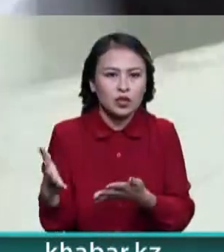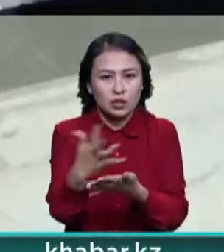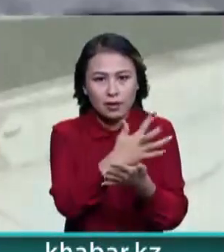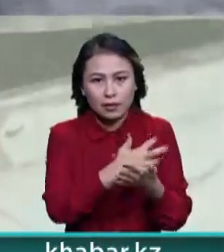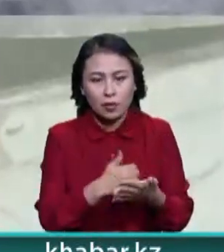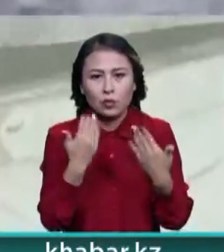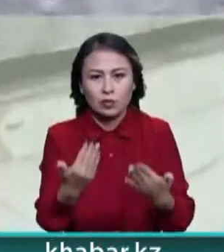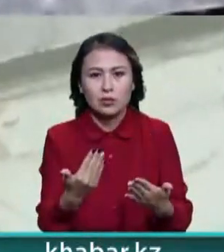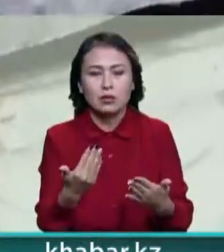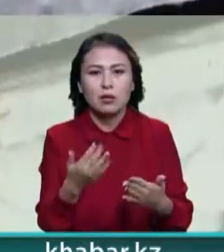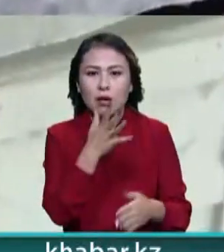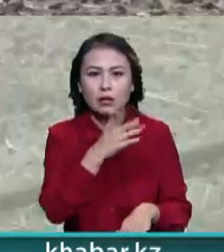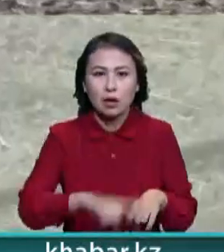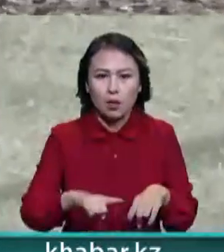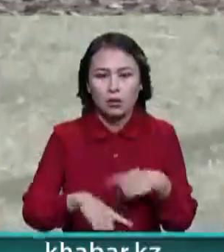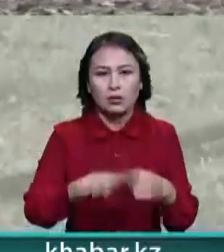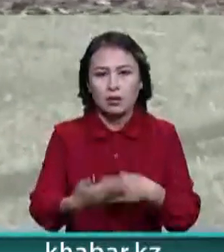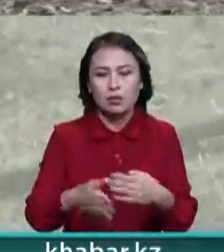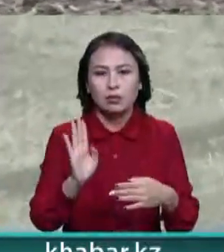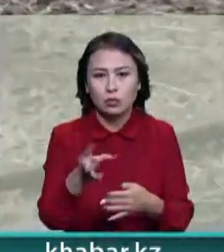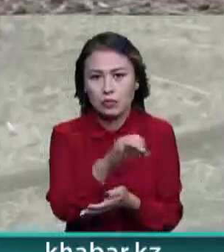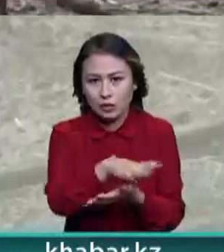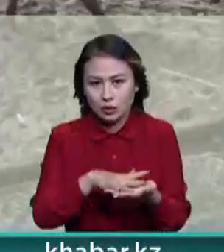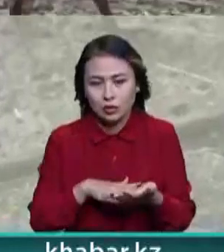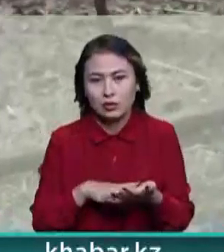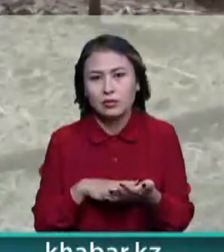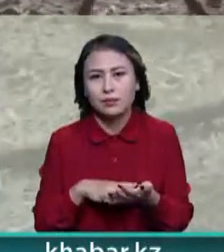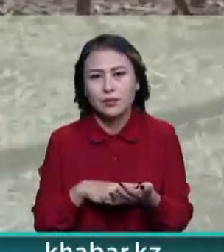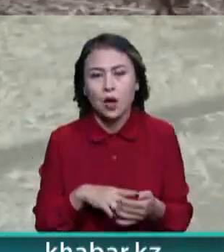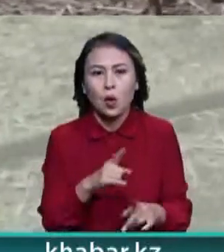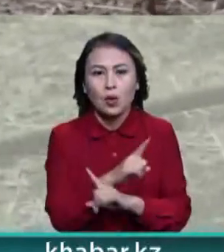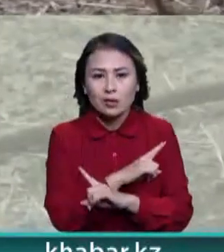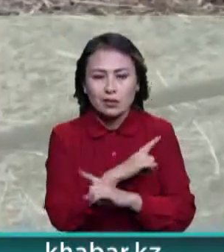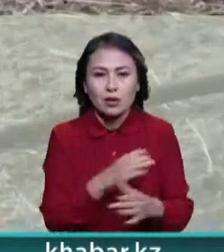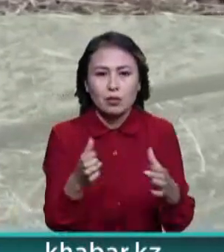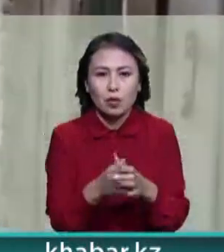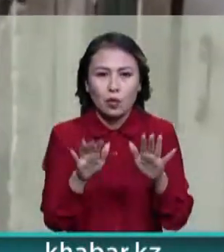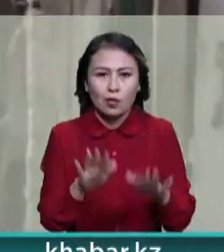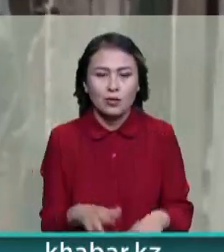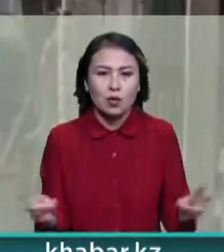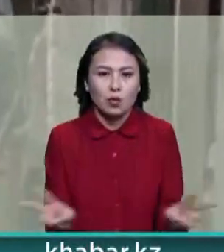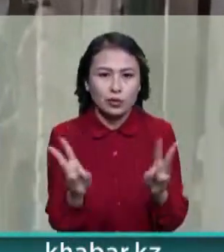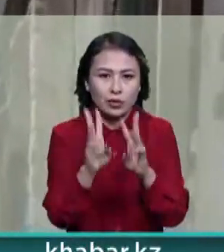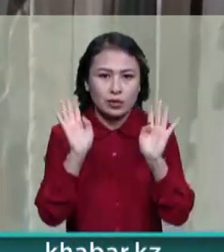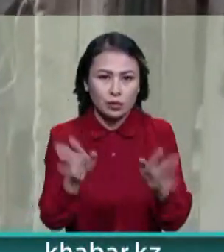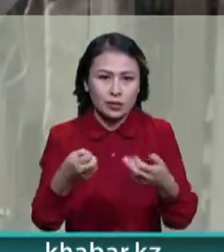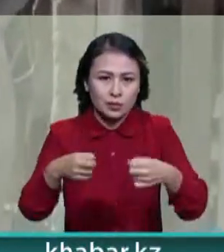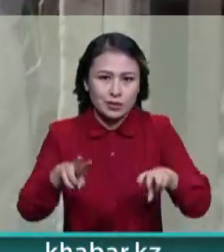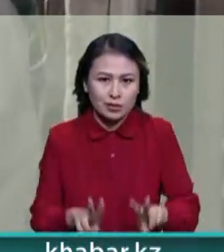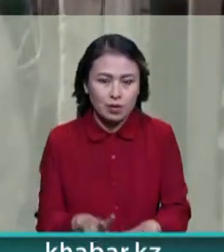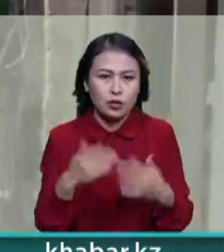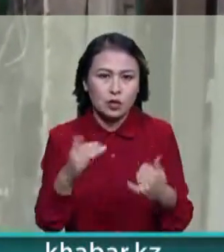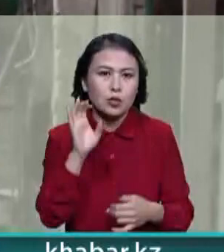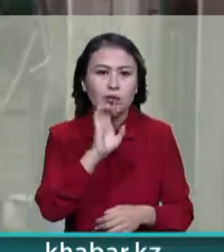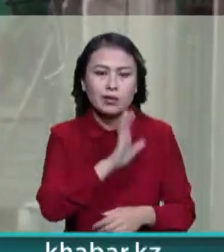Бұл жұмыстар алдағы уақытта да жалғасын таба береді, ал бұл өлекселер арнайы орында өртелетін болады. Жалпы